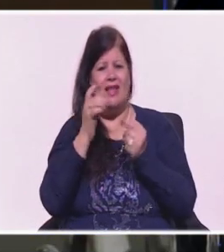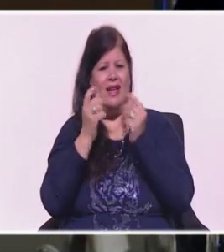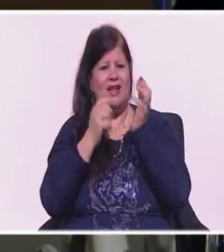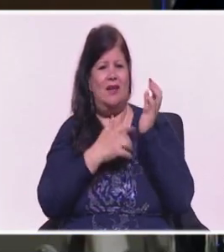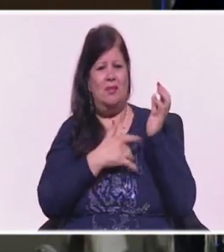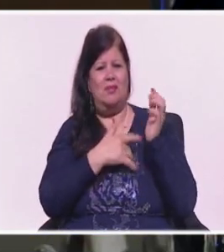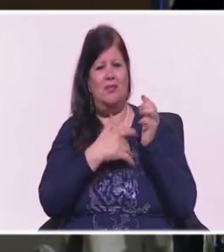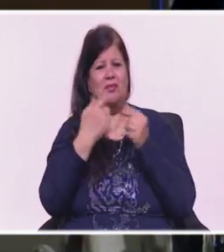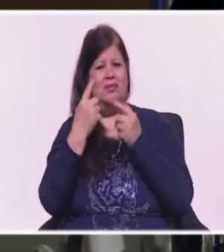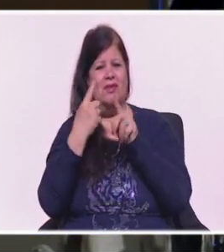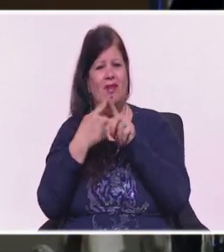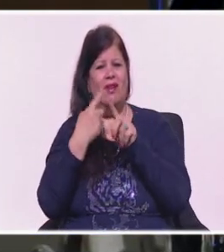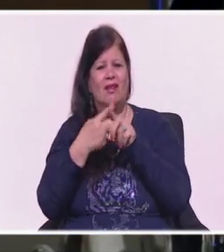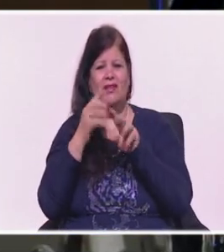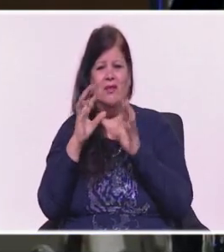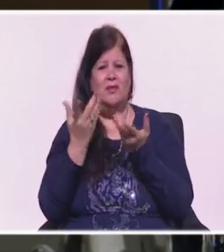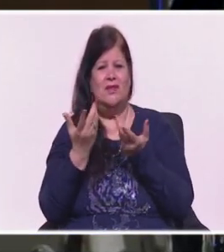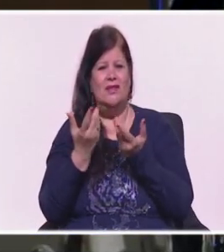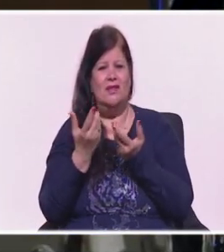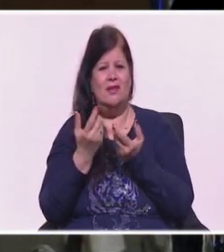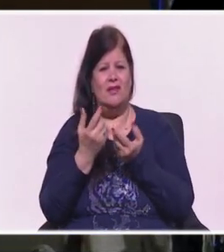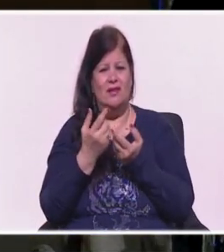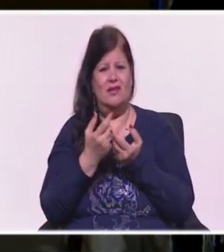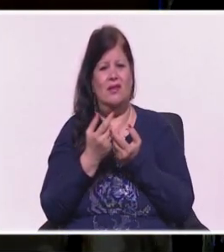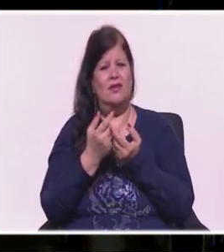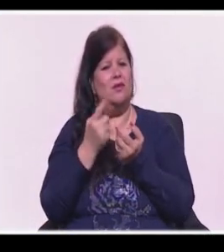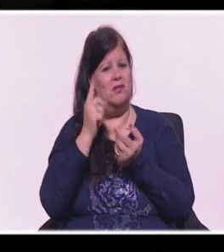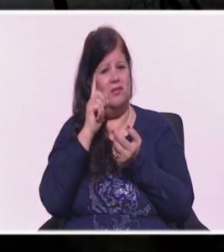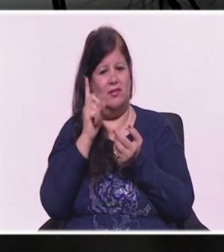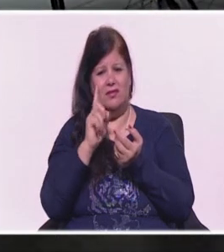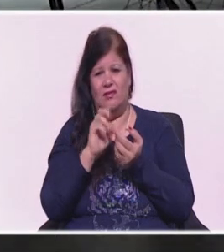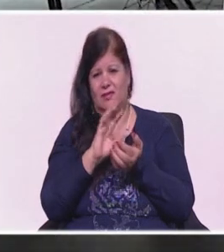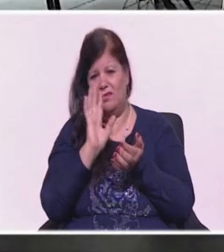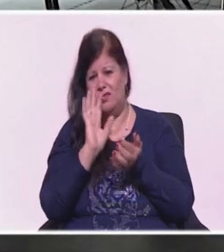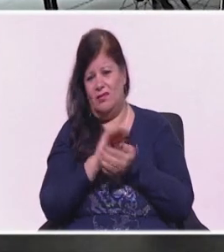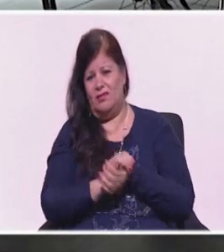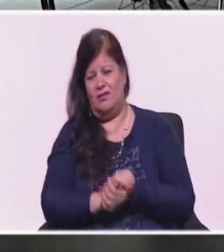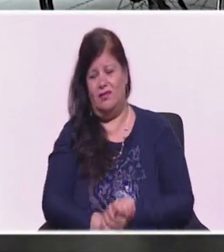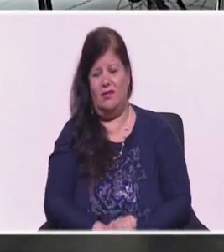فيش رحمة. مش عارفة يا أستاذ عمرو، والله العظيم يا أستاذ عمرو.